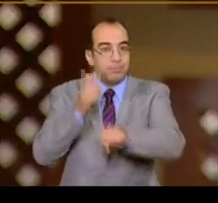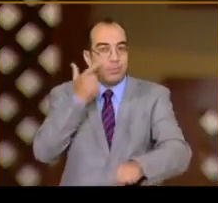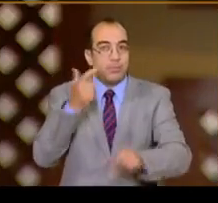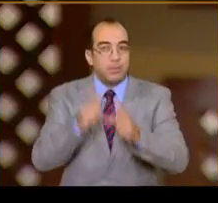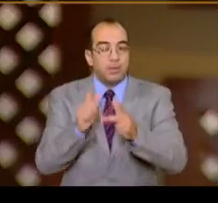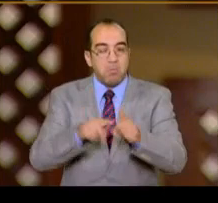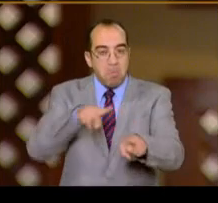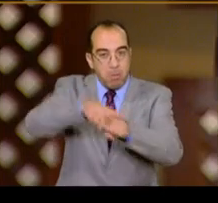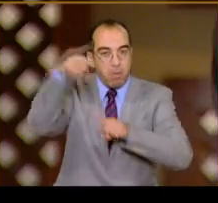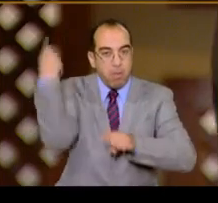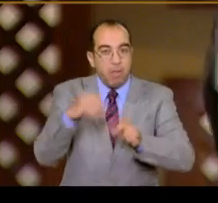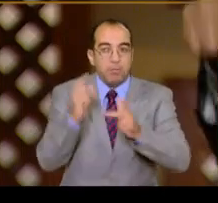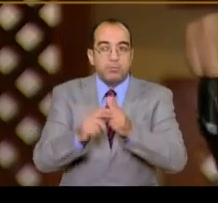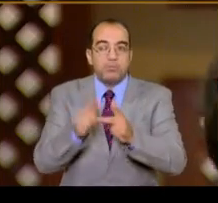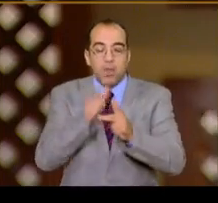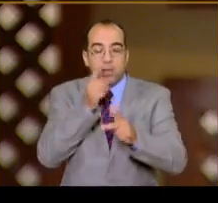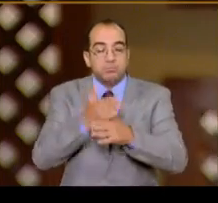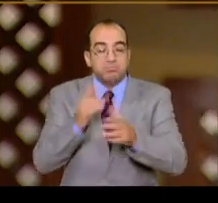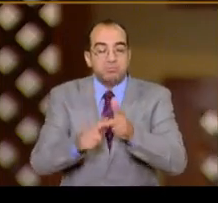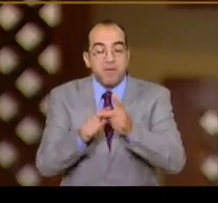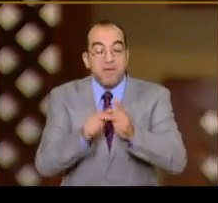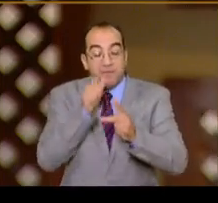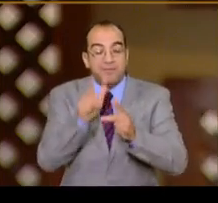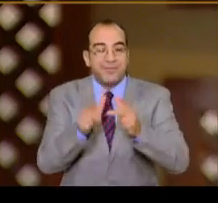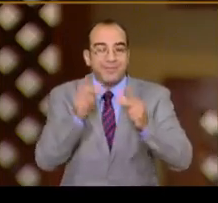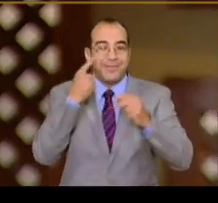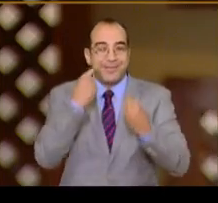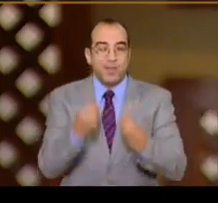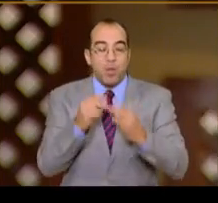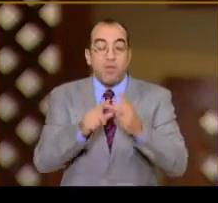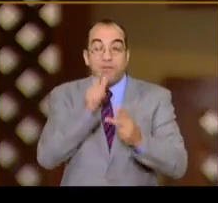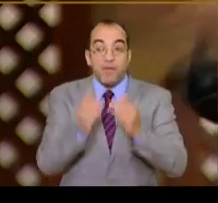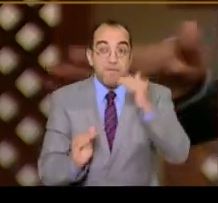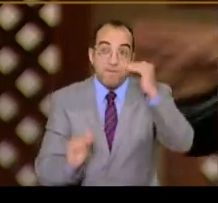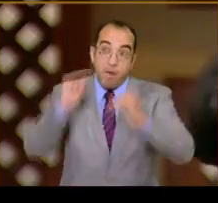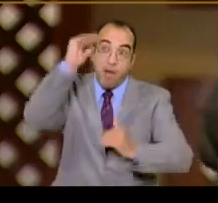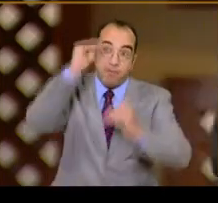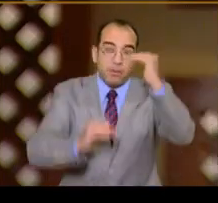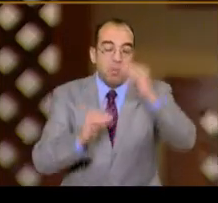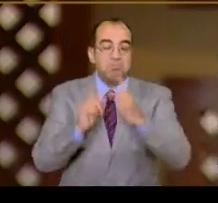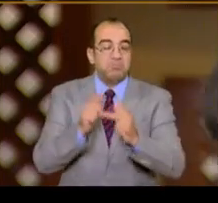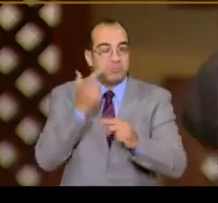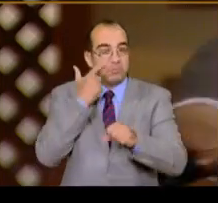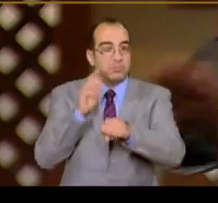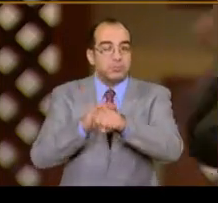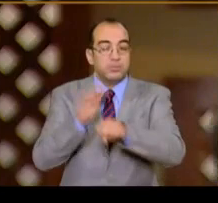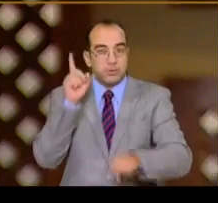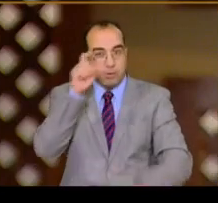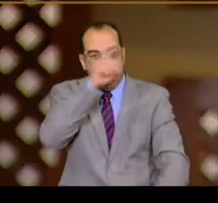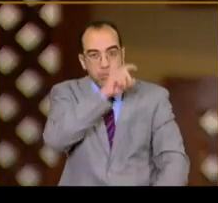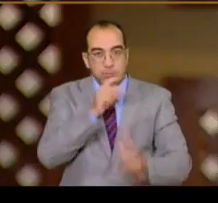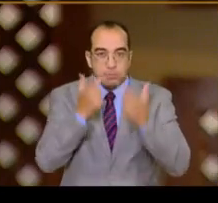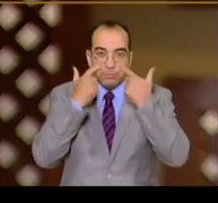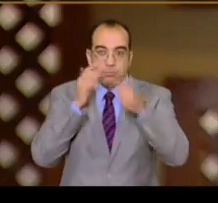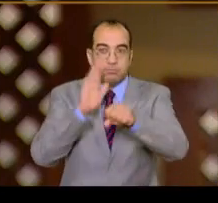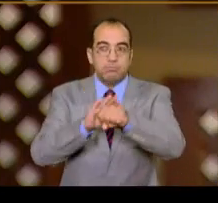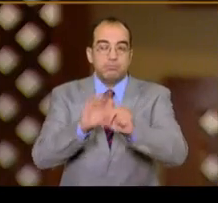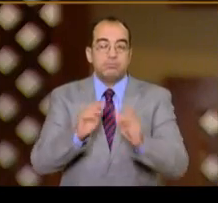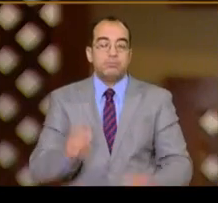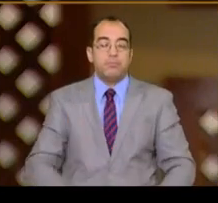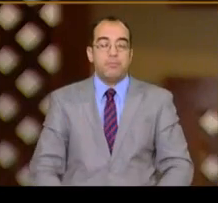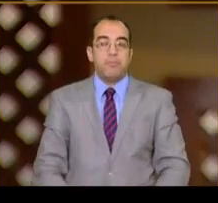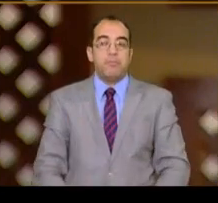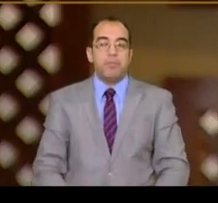بطشي ومن فتكي فلا يغرركم مني ابتسام فقولي مضحك والفعل مبكي ده حال الدنيا